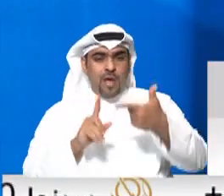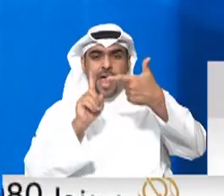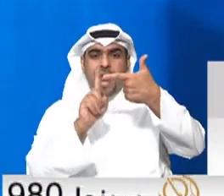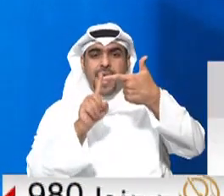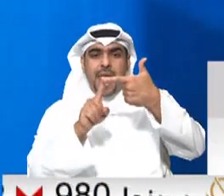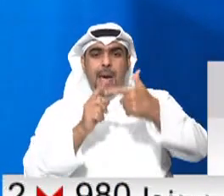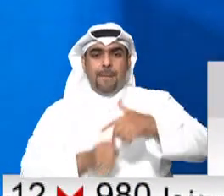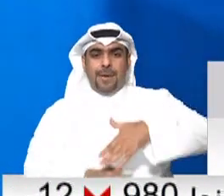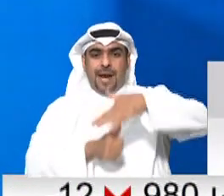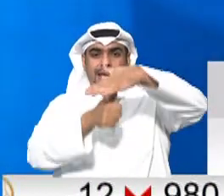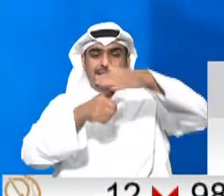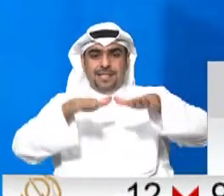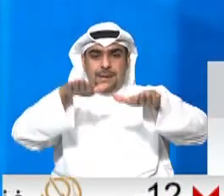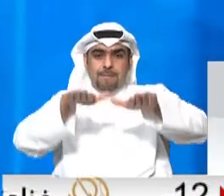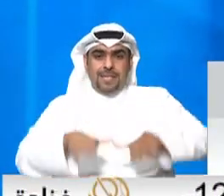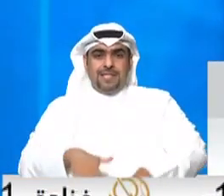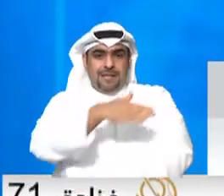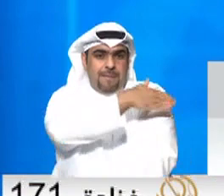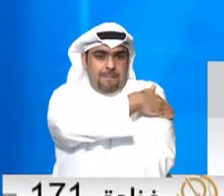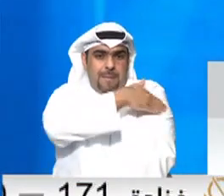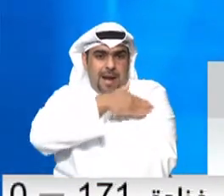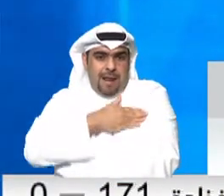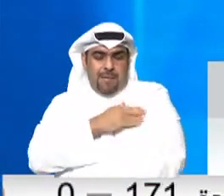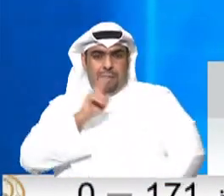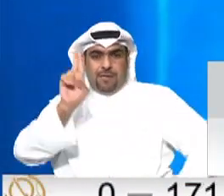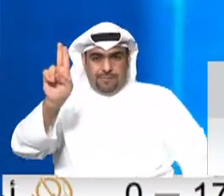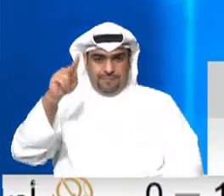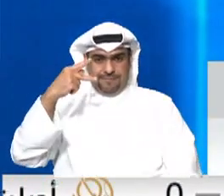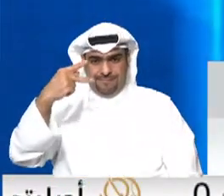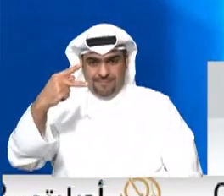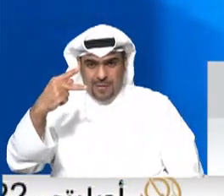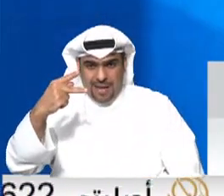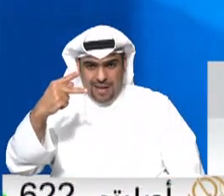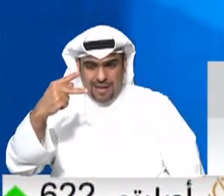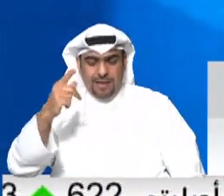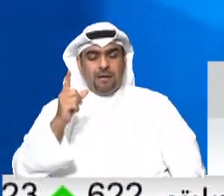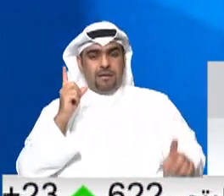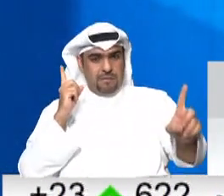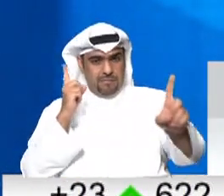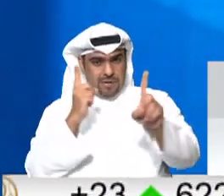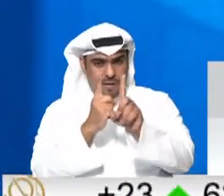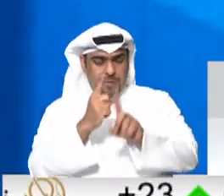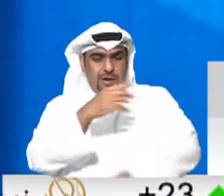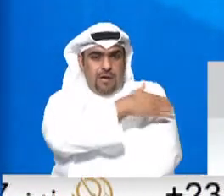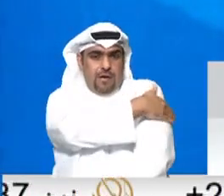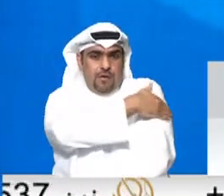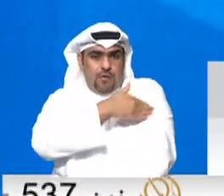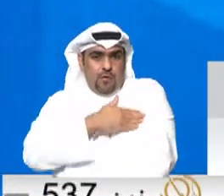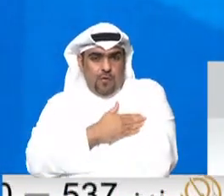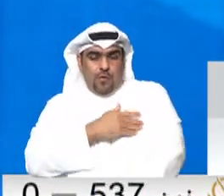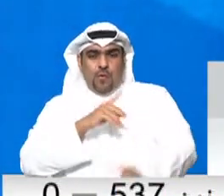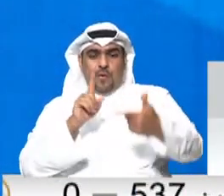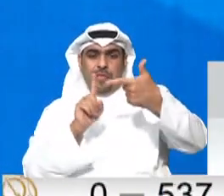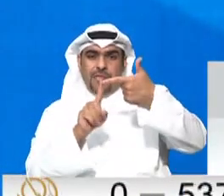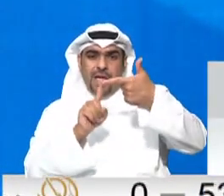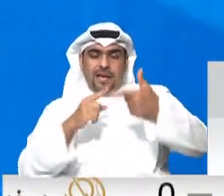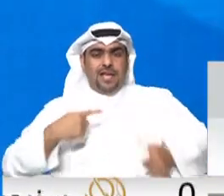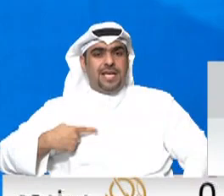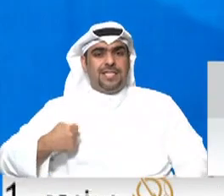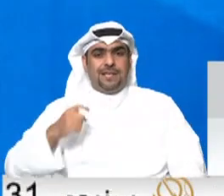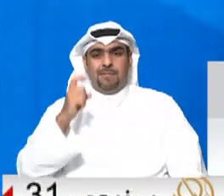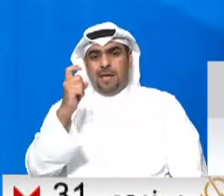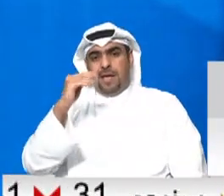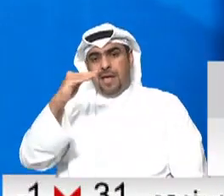إيفانز ورئيس لجنة الشؤون الخارجية إليشا كرينز والنائب رحمان تشيشتي رئيس المجموعة البرلمانية في مجلس